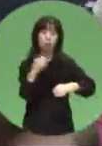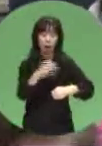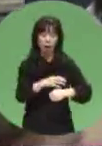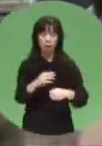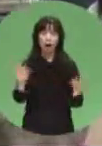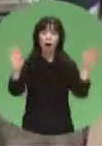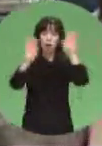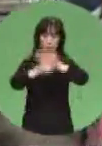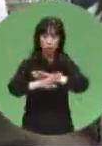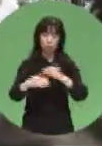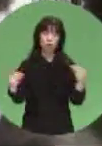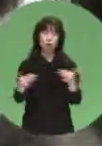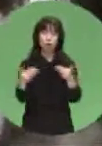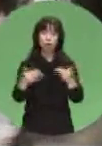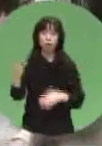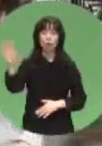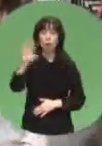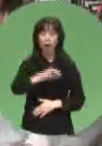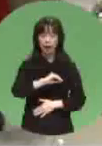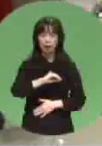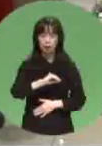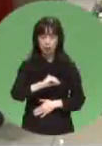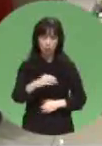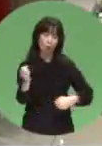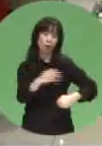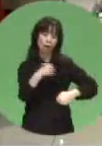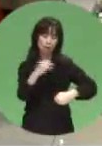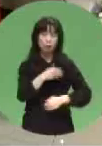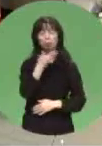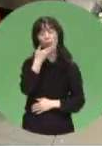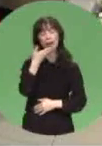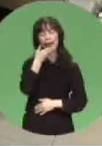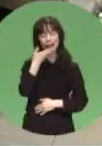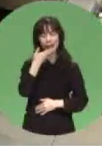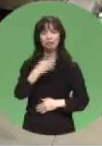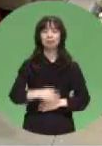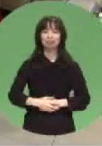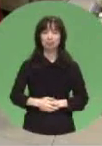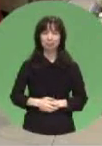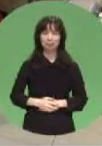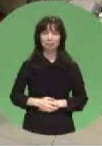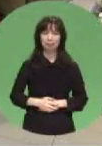くまで営業しているのでお仕事帰りなどにも便利です。